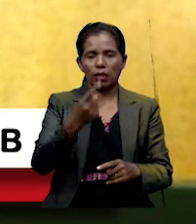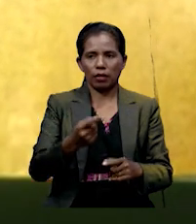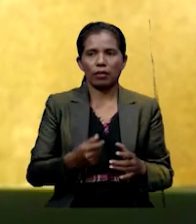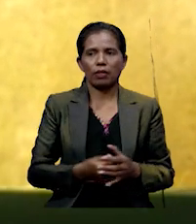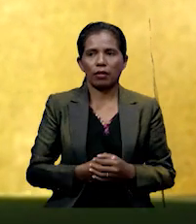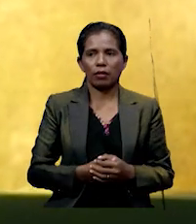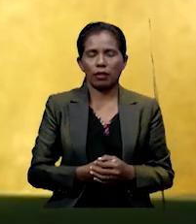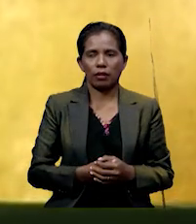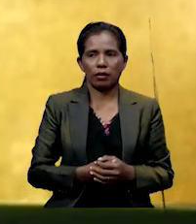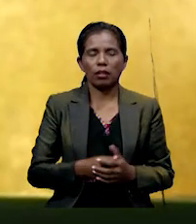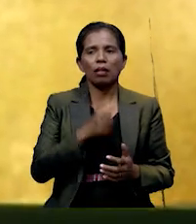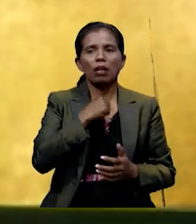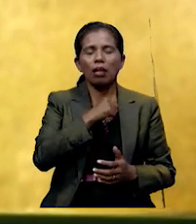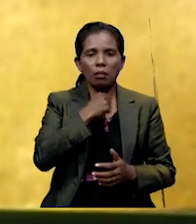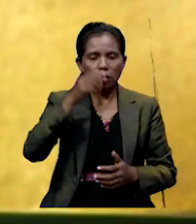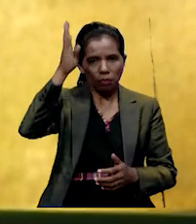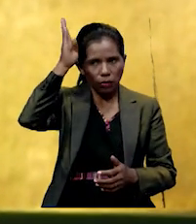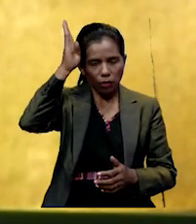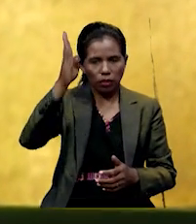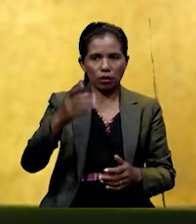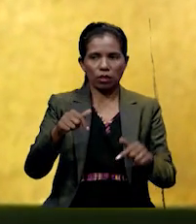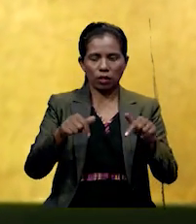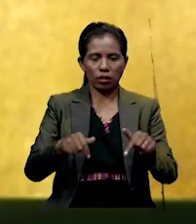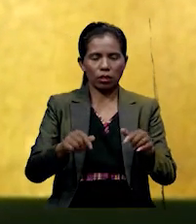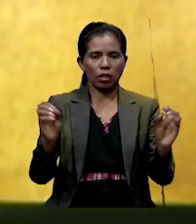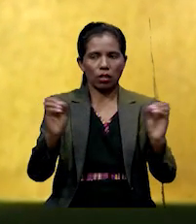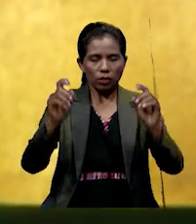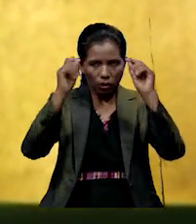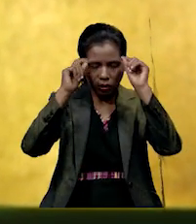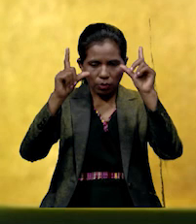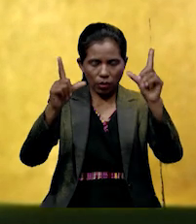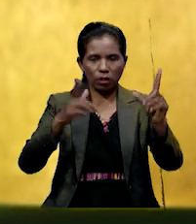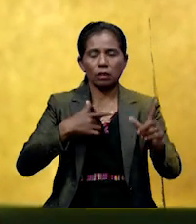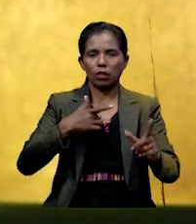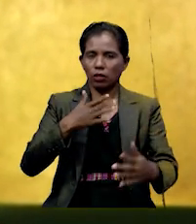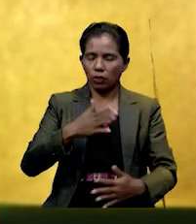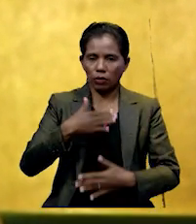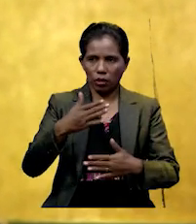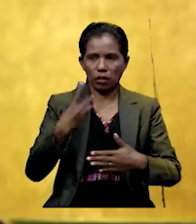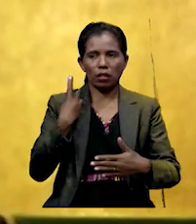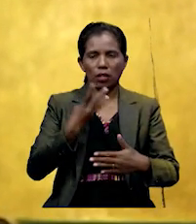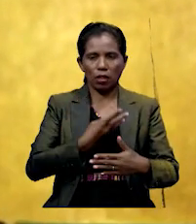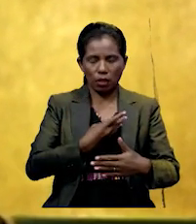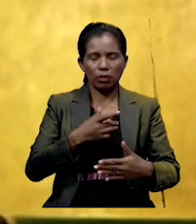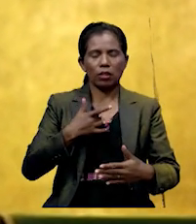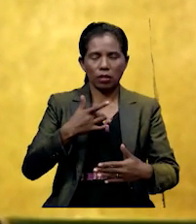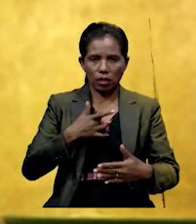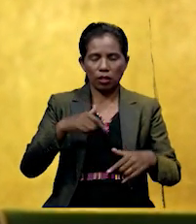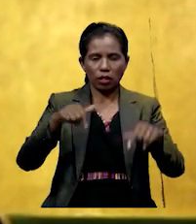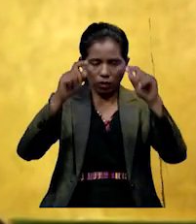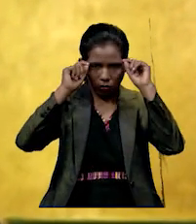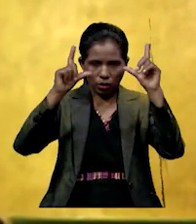Bapak Uskup, ini bukan saja Timor Leste yang merasa bahagia. Kami di Timor Barat juga merasa